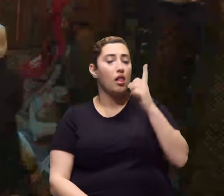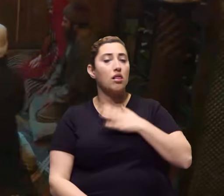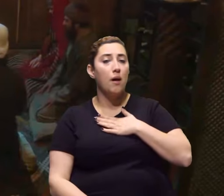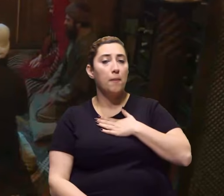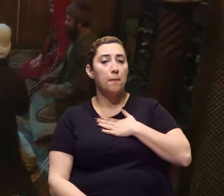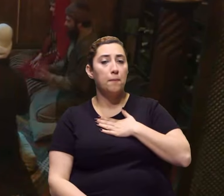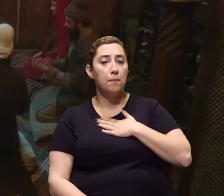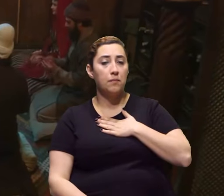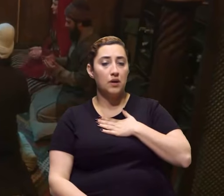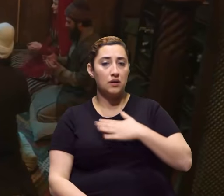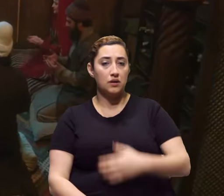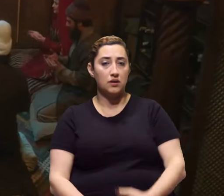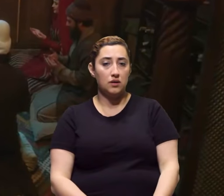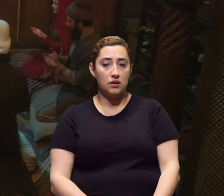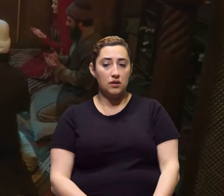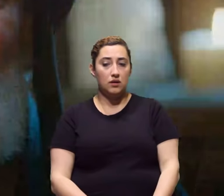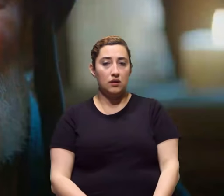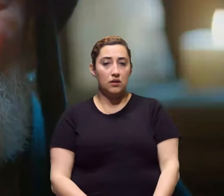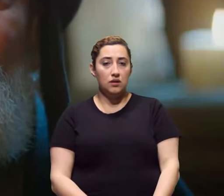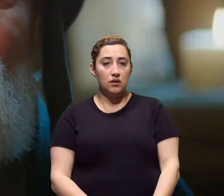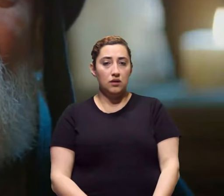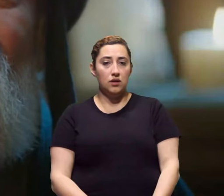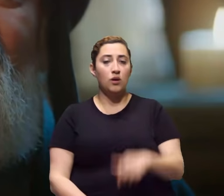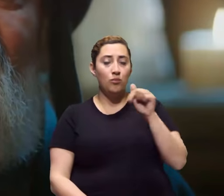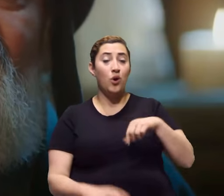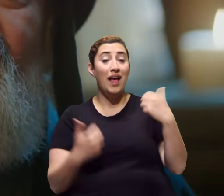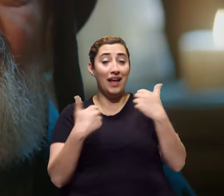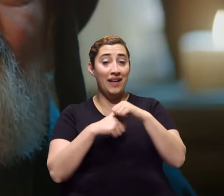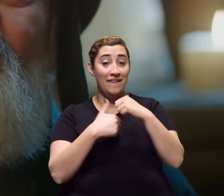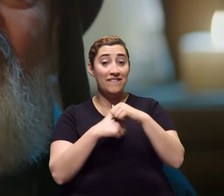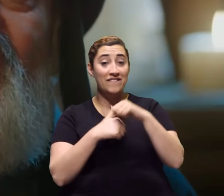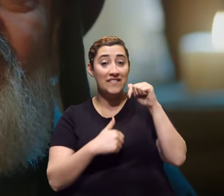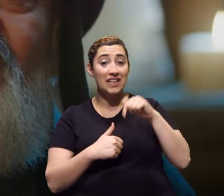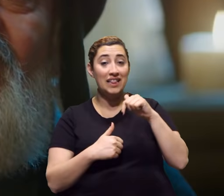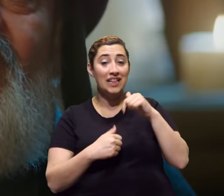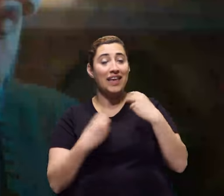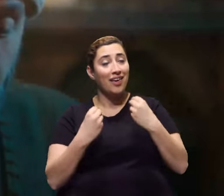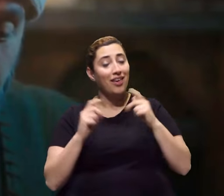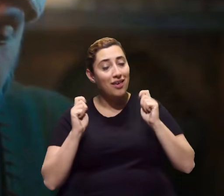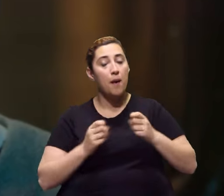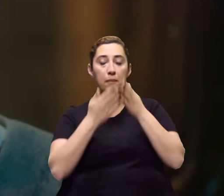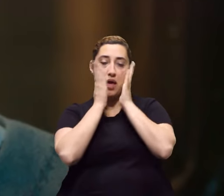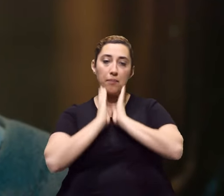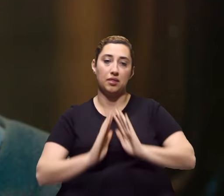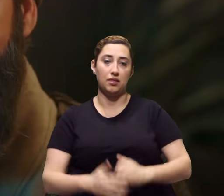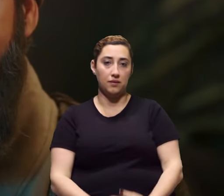Allah'ım. Ellerini duaya açtılar. Bu evliliği mübarek eyle.